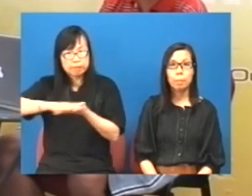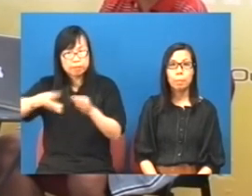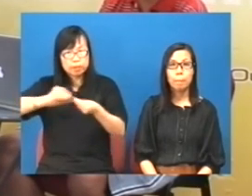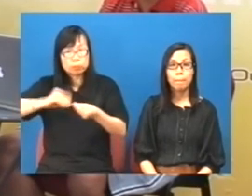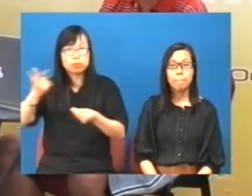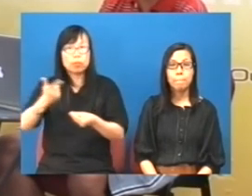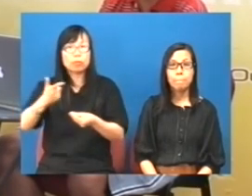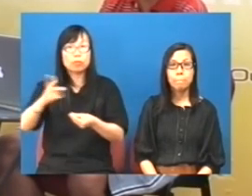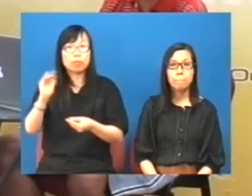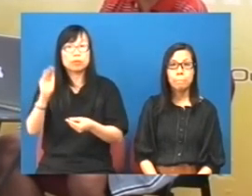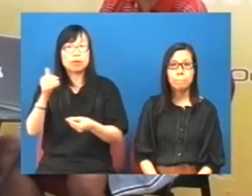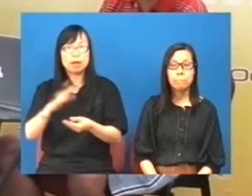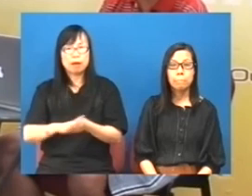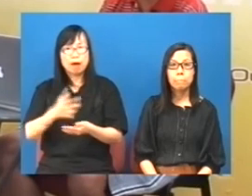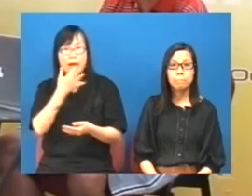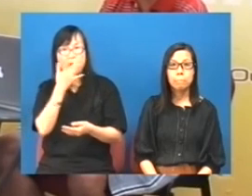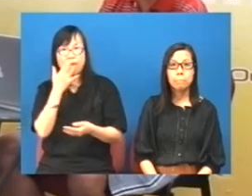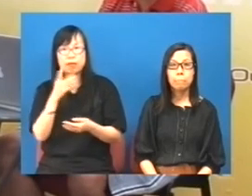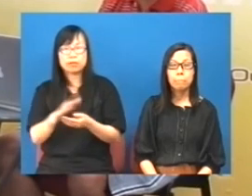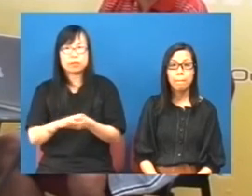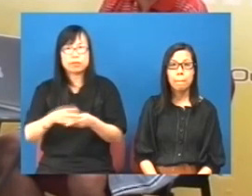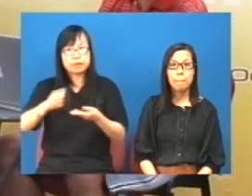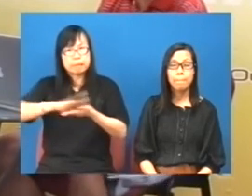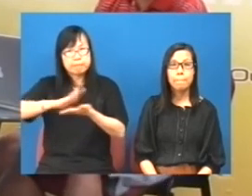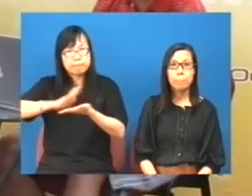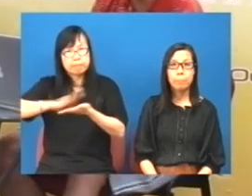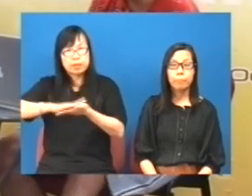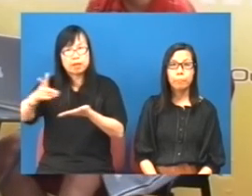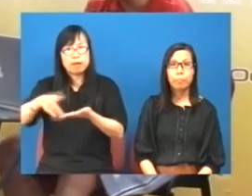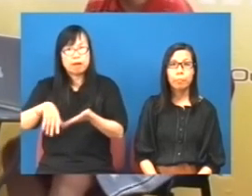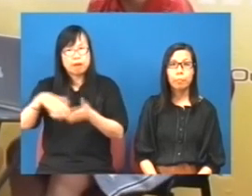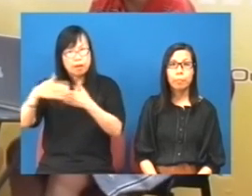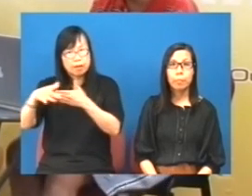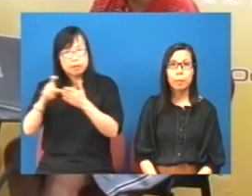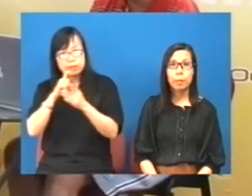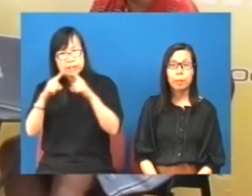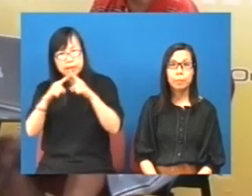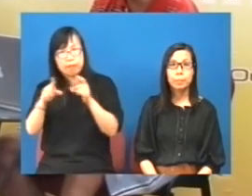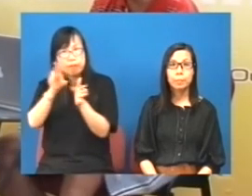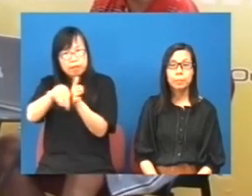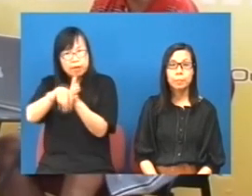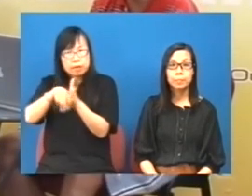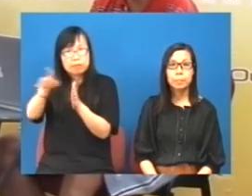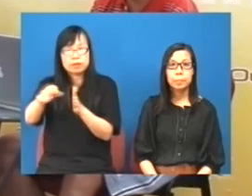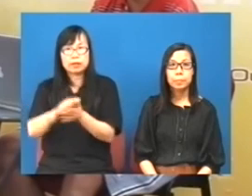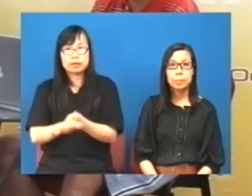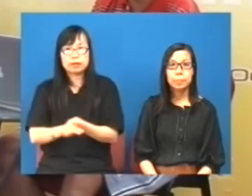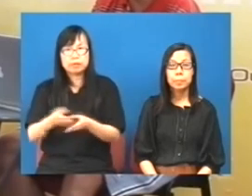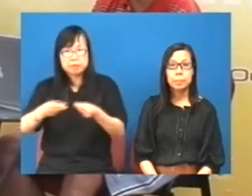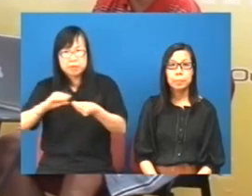亦都可以彩色影響有些人會狡惑彩色影響就可以因為那張票完全都不用給